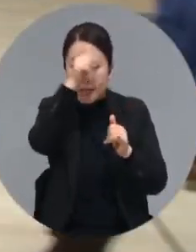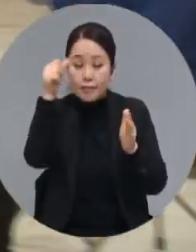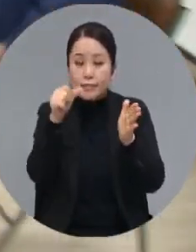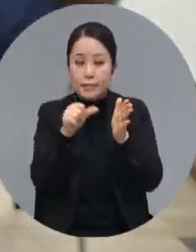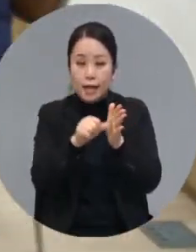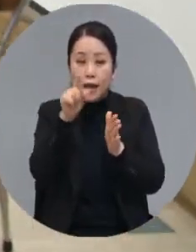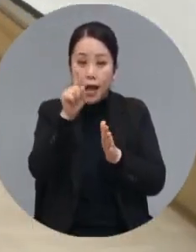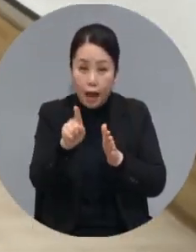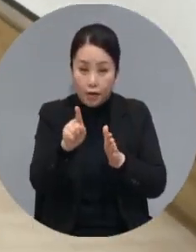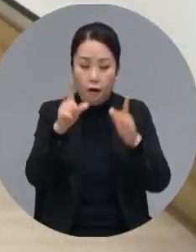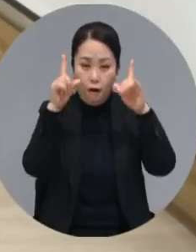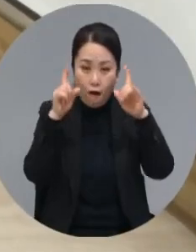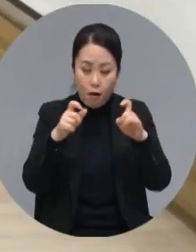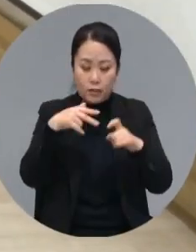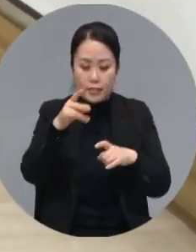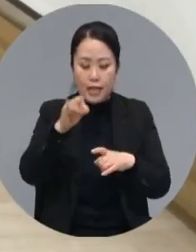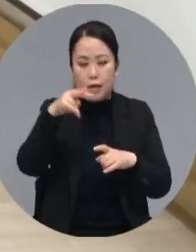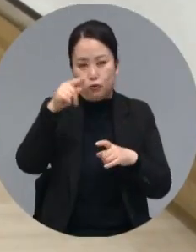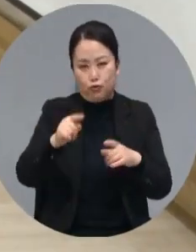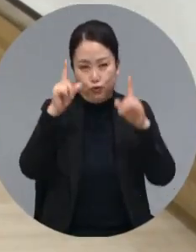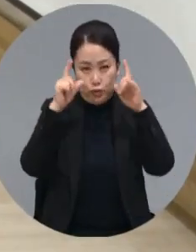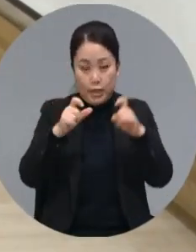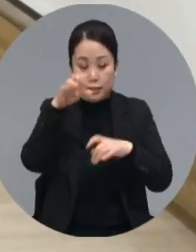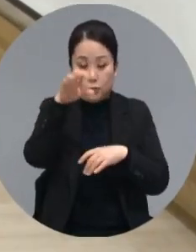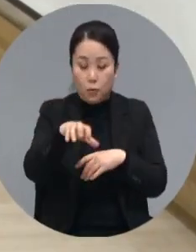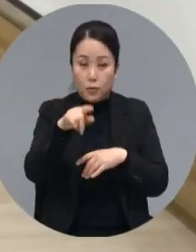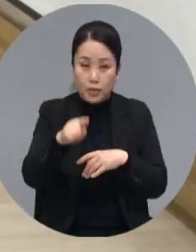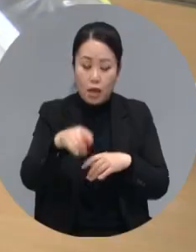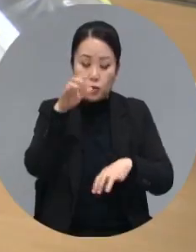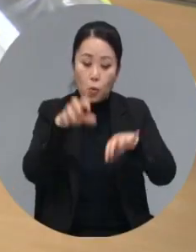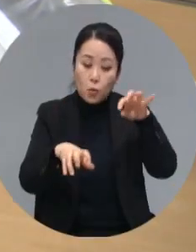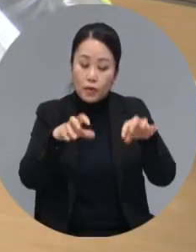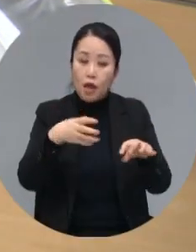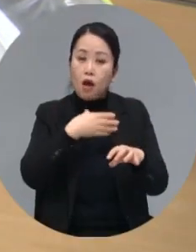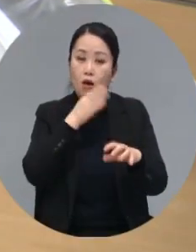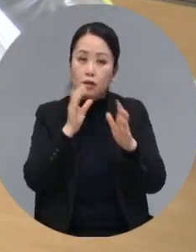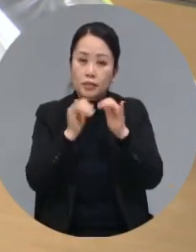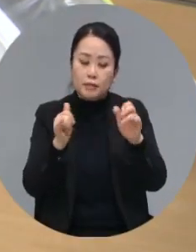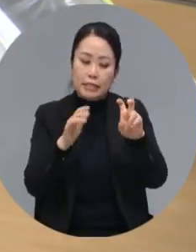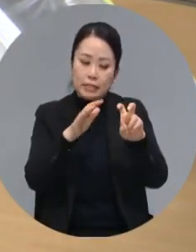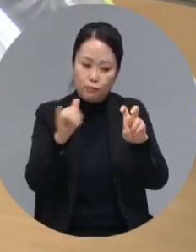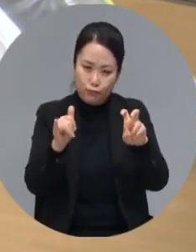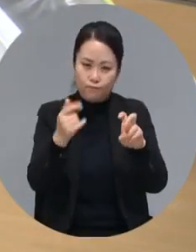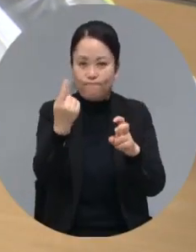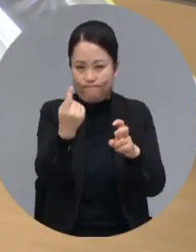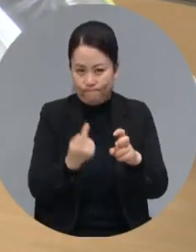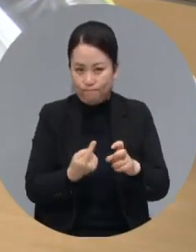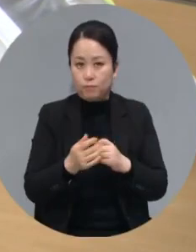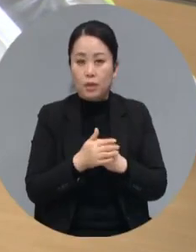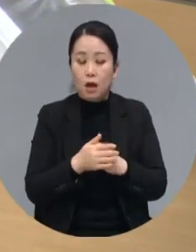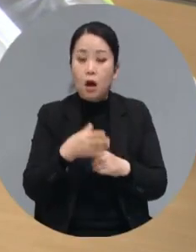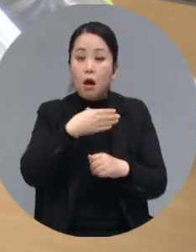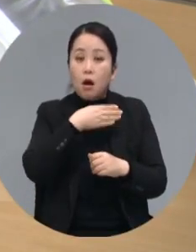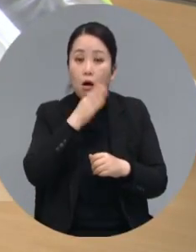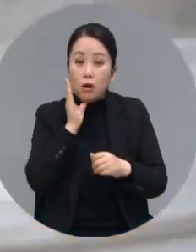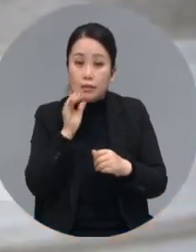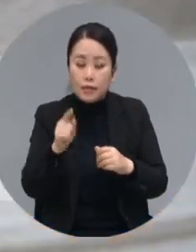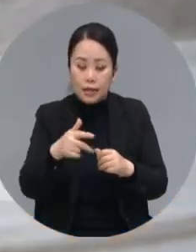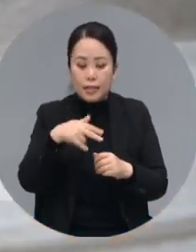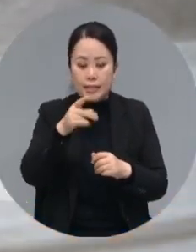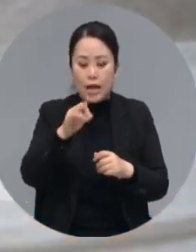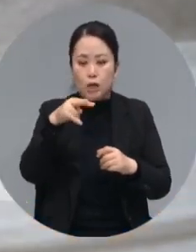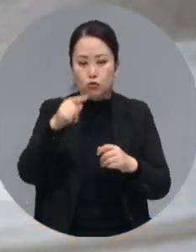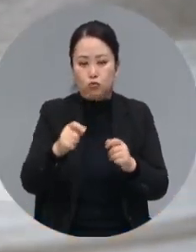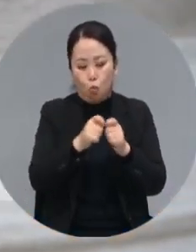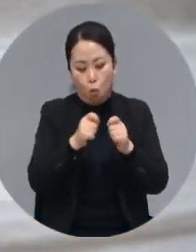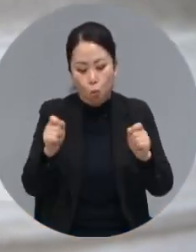컷 장수사진 촬영 현장에는 동네 어르신 20여 분이 찾았습니다. 어르신들의 장수를